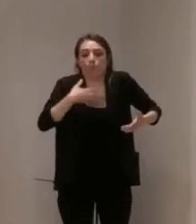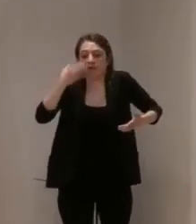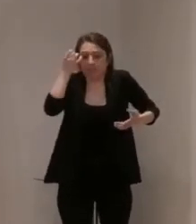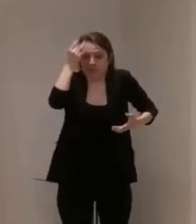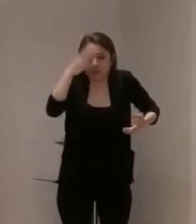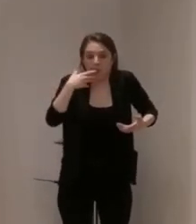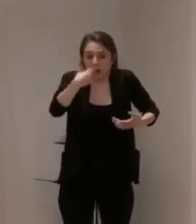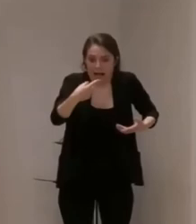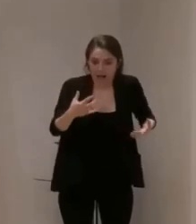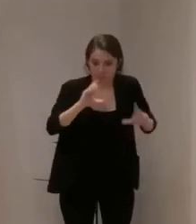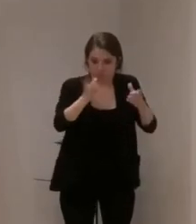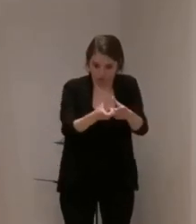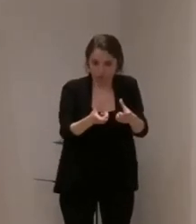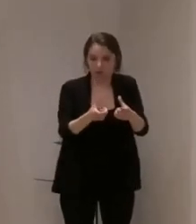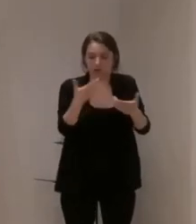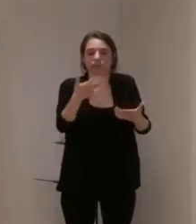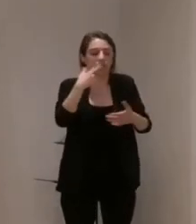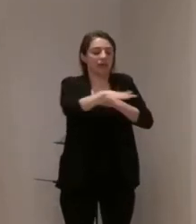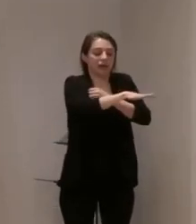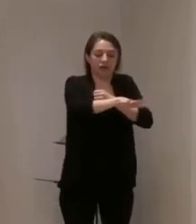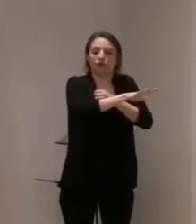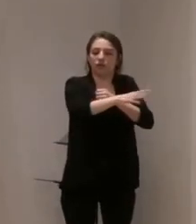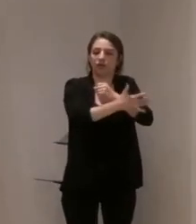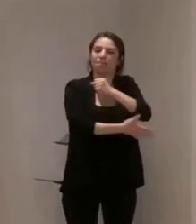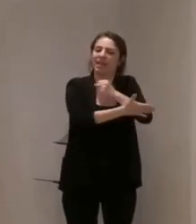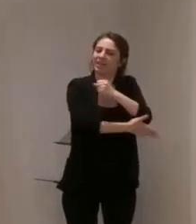que és un lloc on, evidentment, la gent